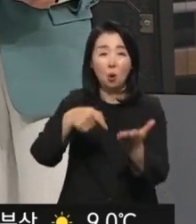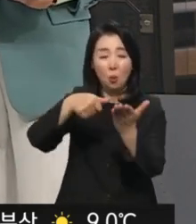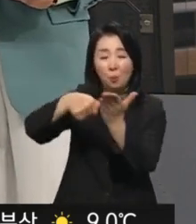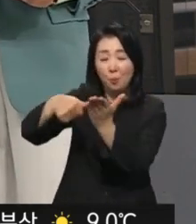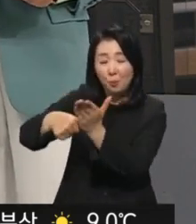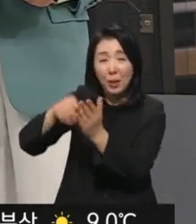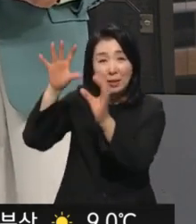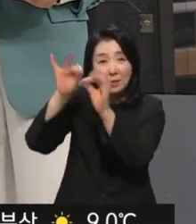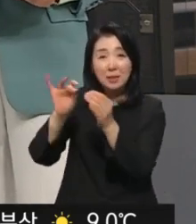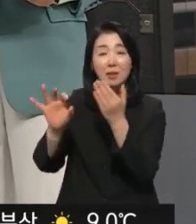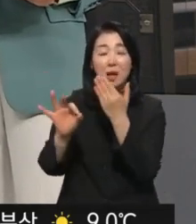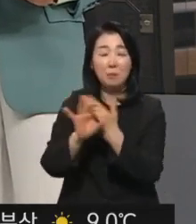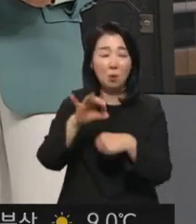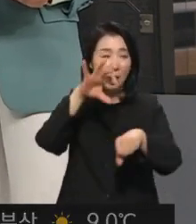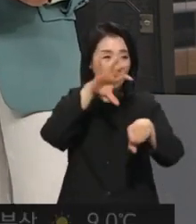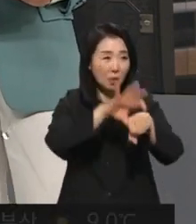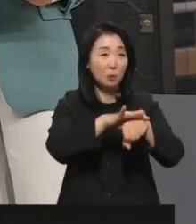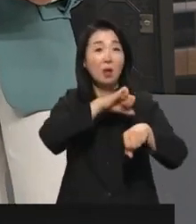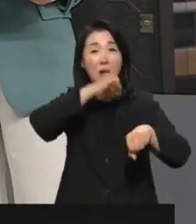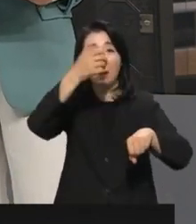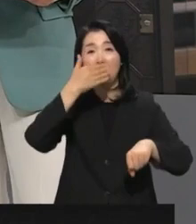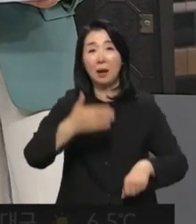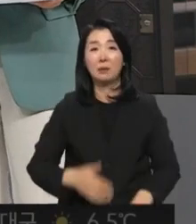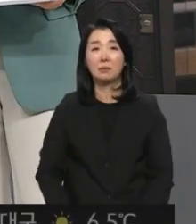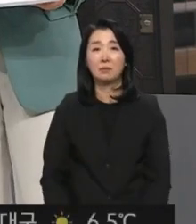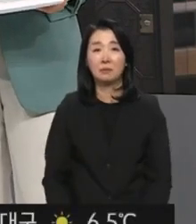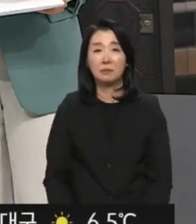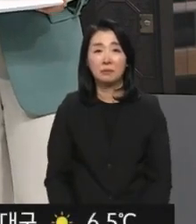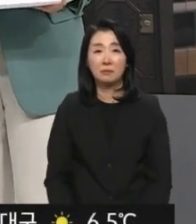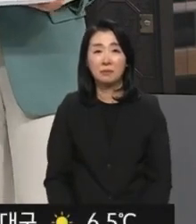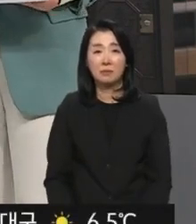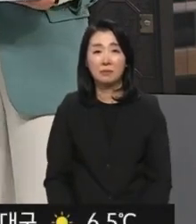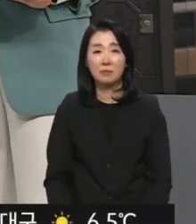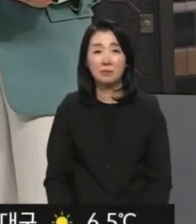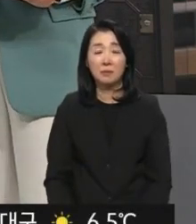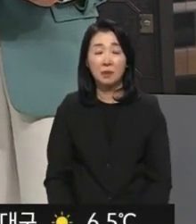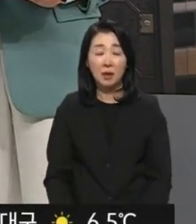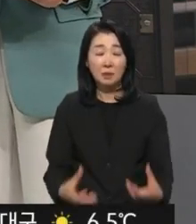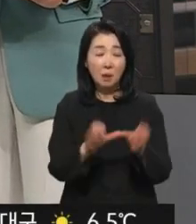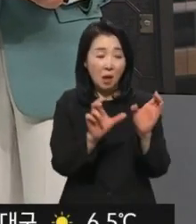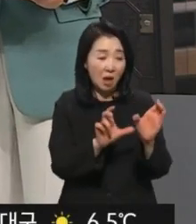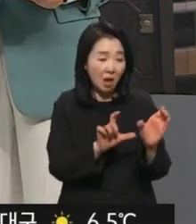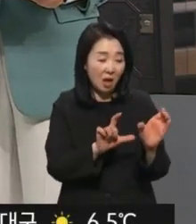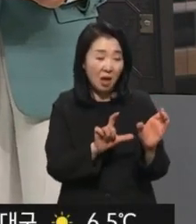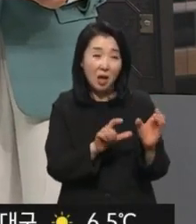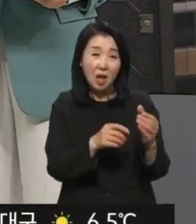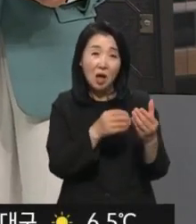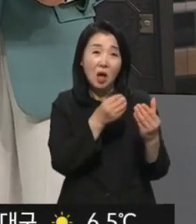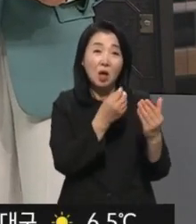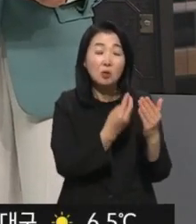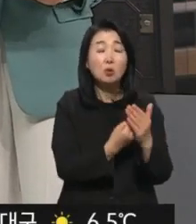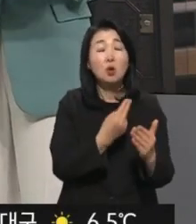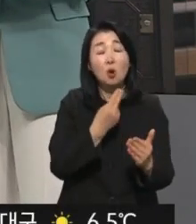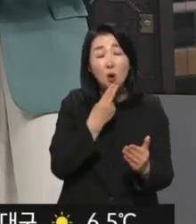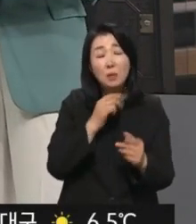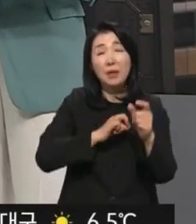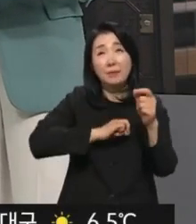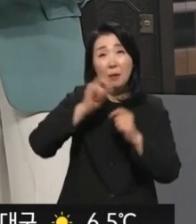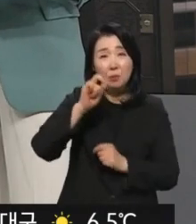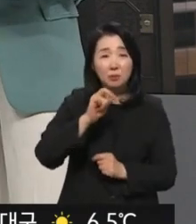하면 체포동의안 가결이 된다는 분석이죠. 하지만 이 무소속 의원들 대부분이 민주당 출신인데다가